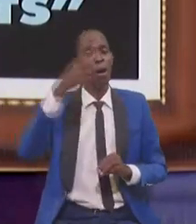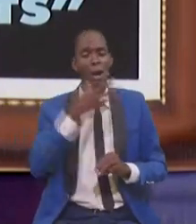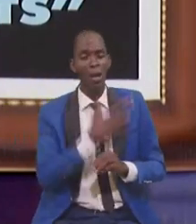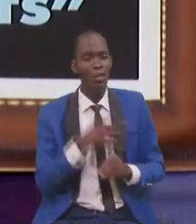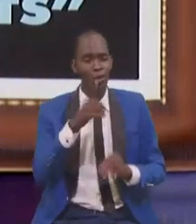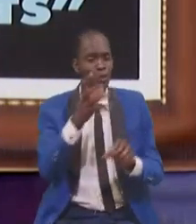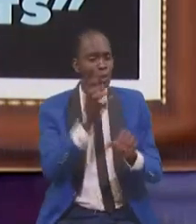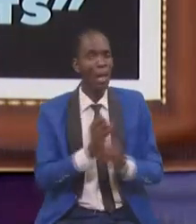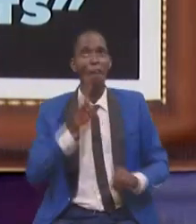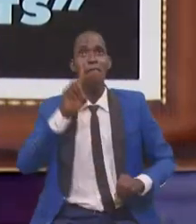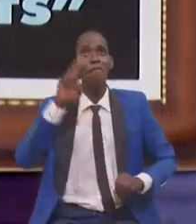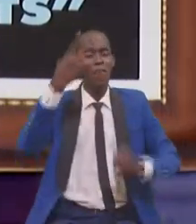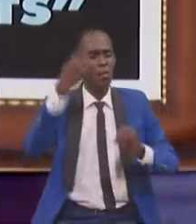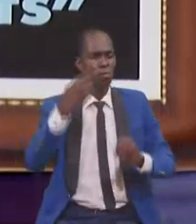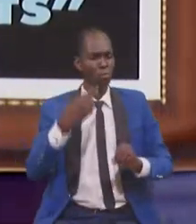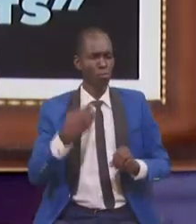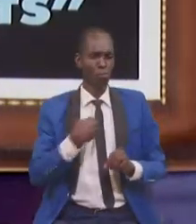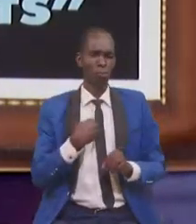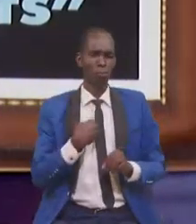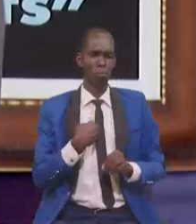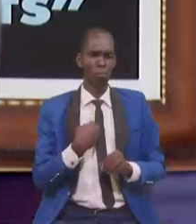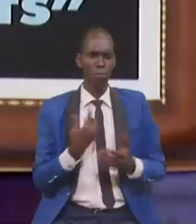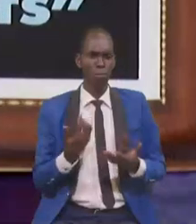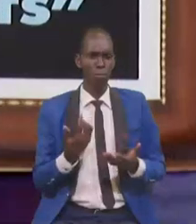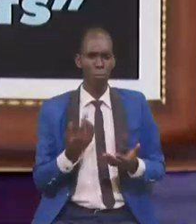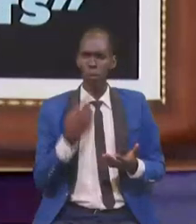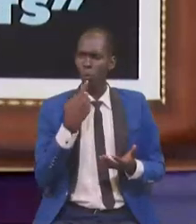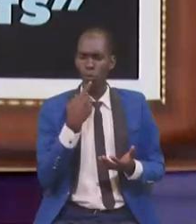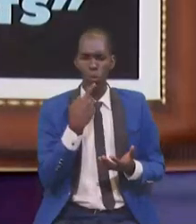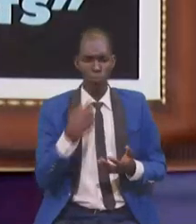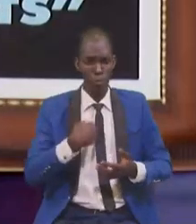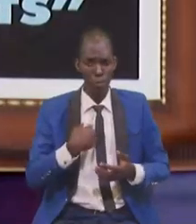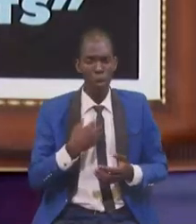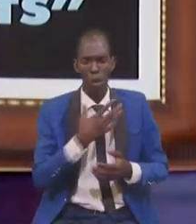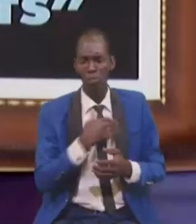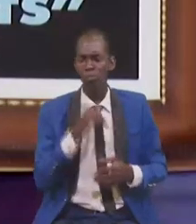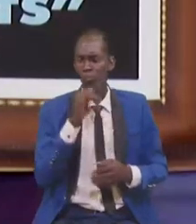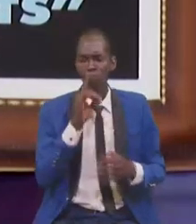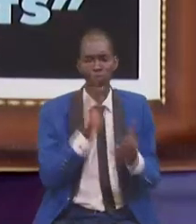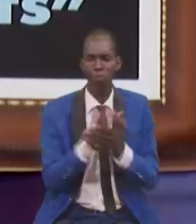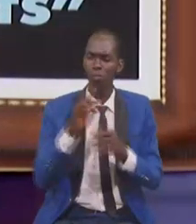premier. Et que tu es le premier, que moi. Quelqu'un t'a dit ça. Et tu es allé